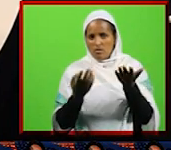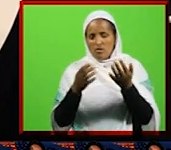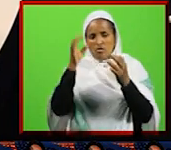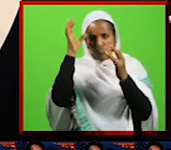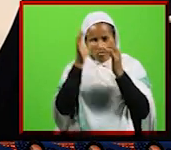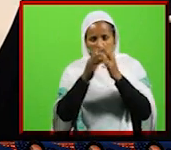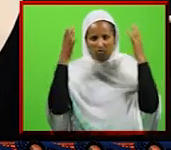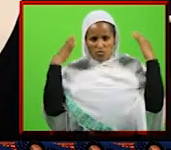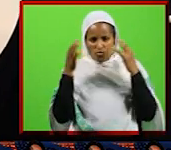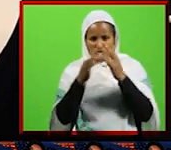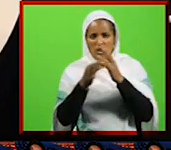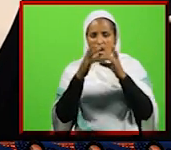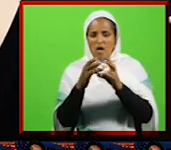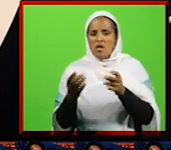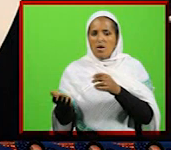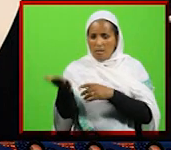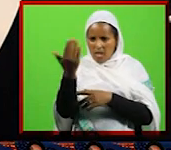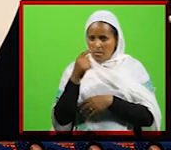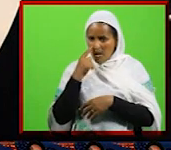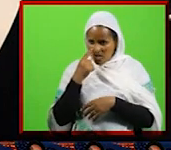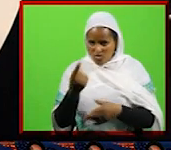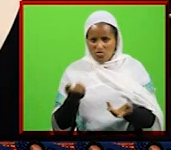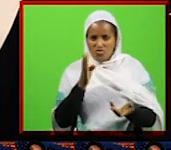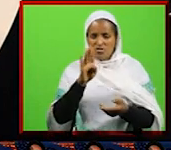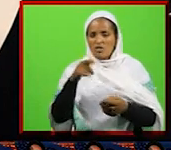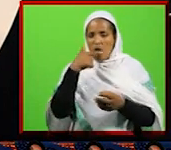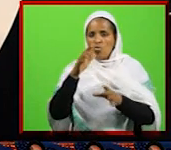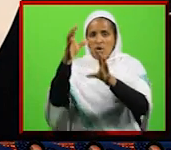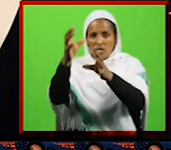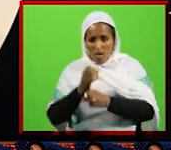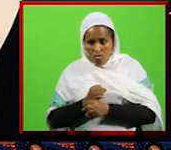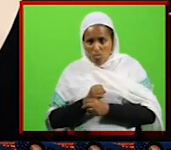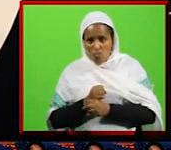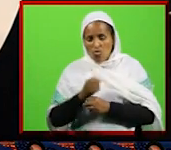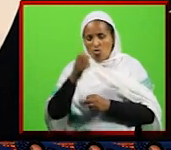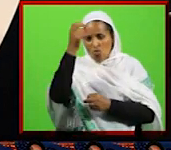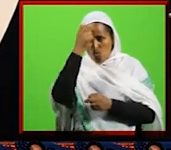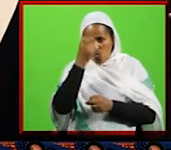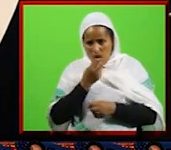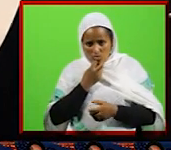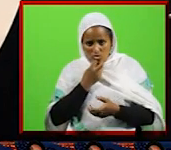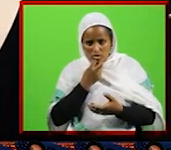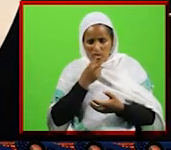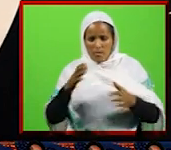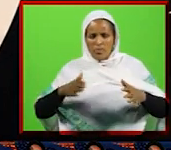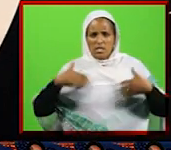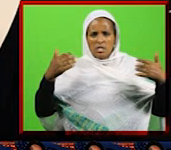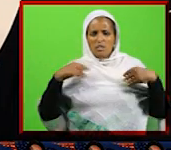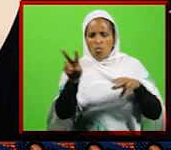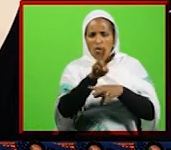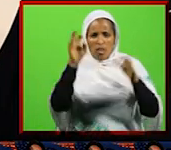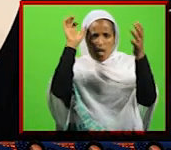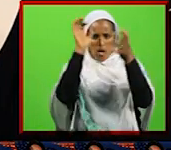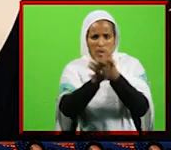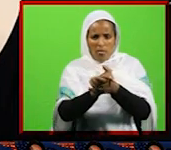ሙሽሪት ሙሽራ እስኪ ብቅ በይ እንይሽ እያሉ የተቀበሉ ወላጆች በደስታ ያዋቀሩ ወላጆች